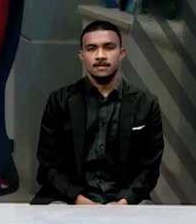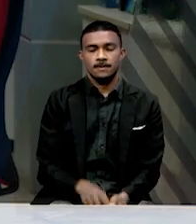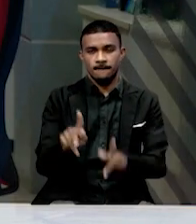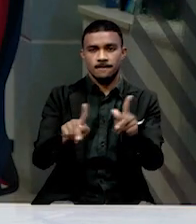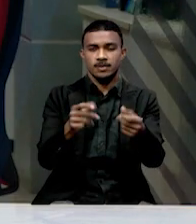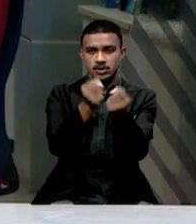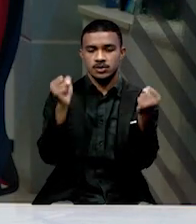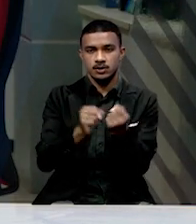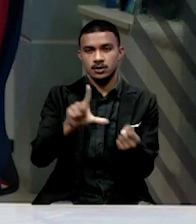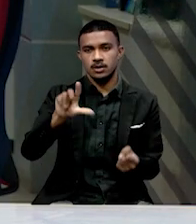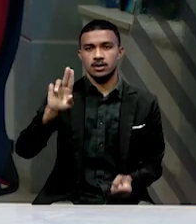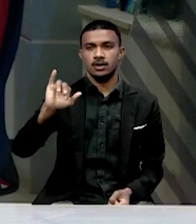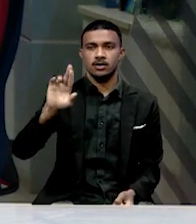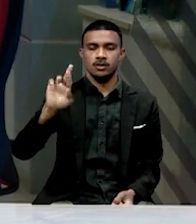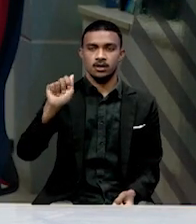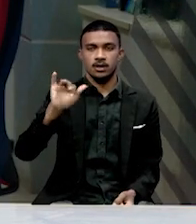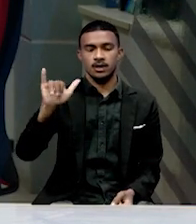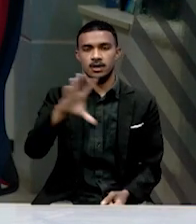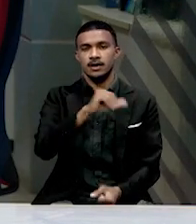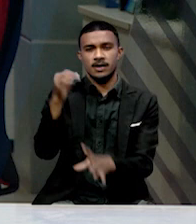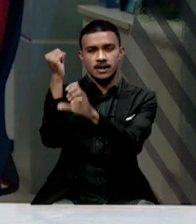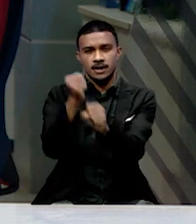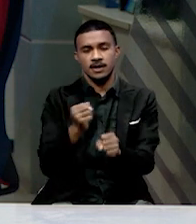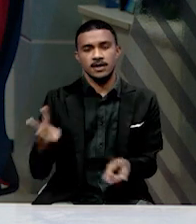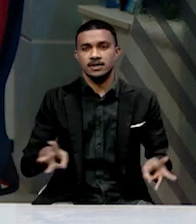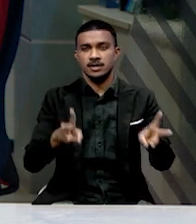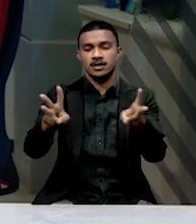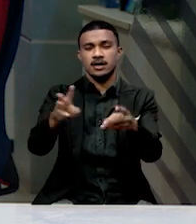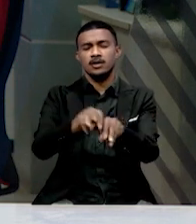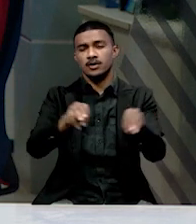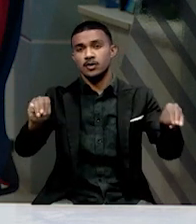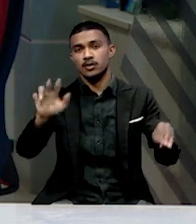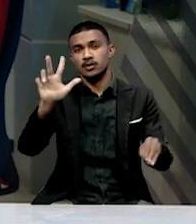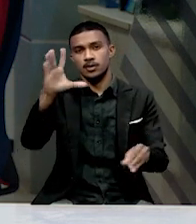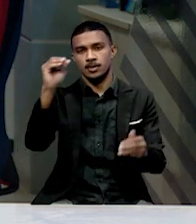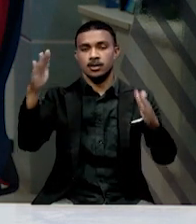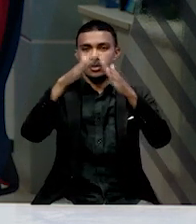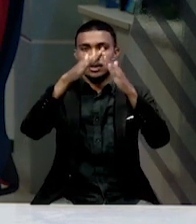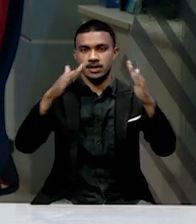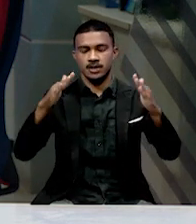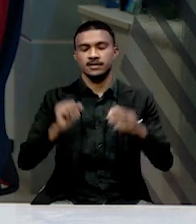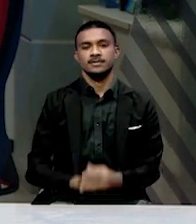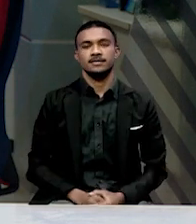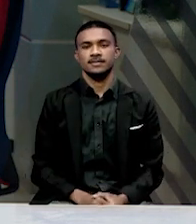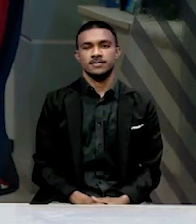Komunidade suku Liurai ho inisiativa rasi ke strada kilometro tolu to Umalisang.